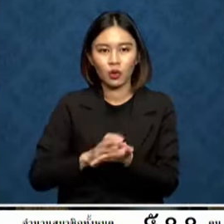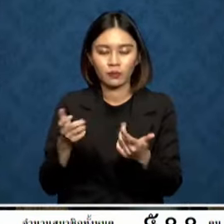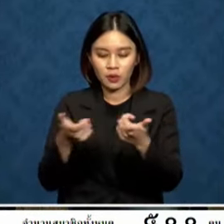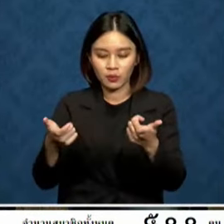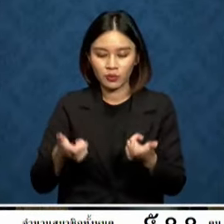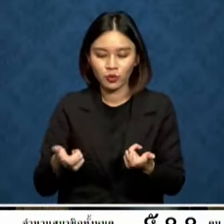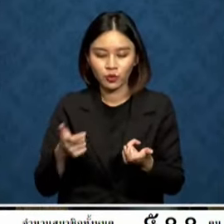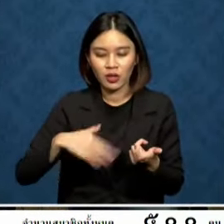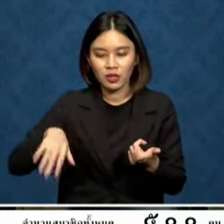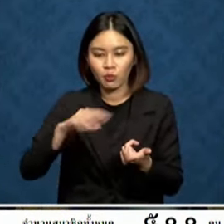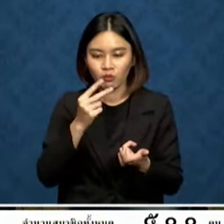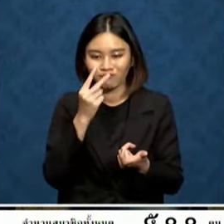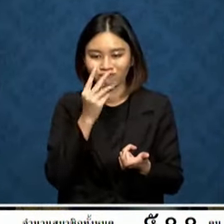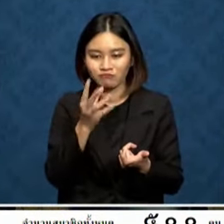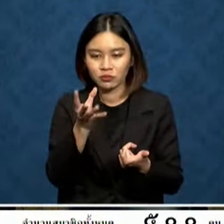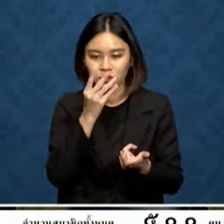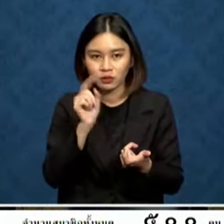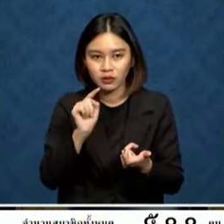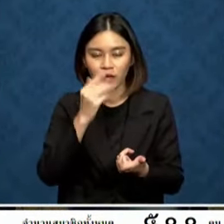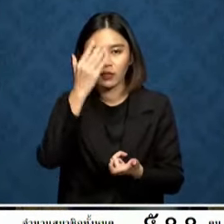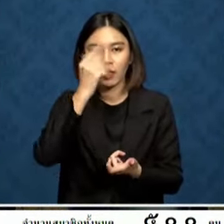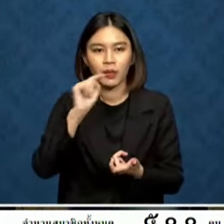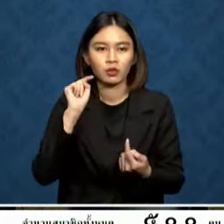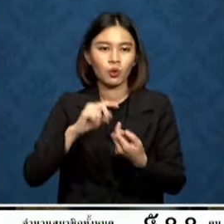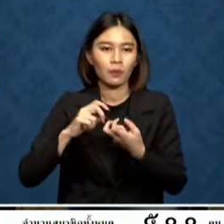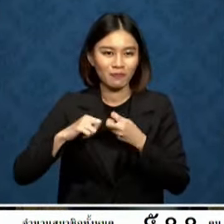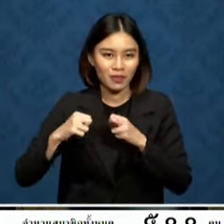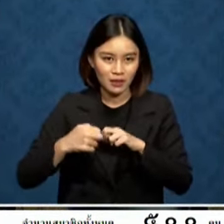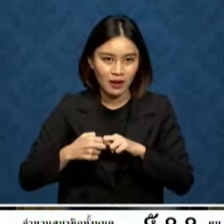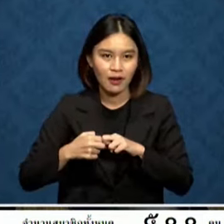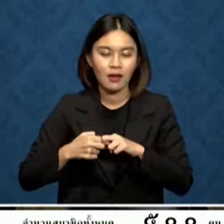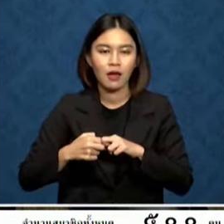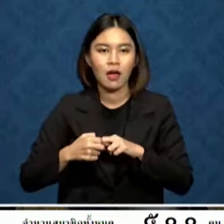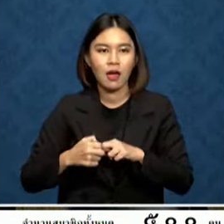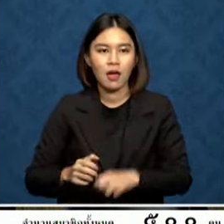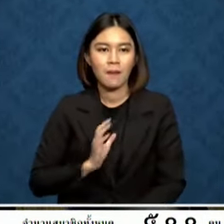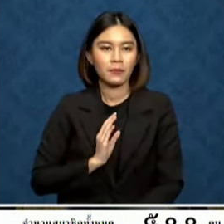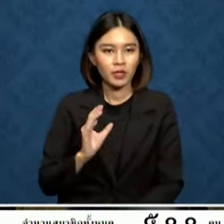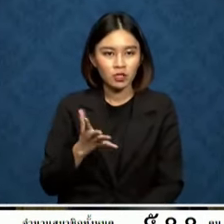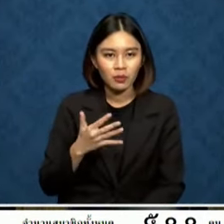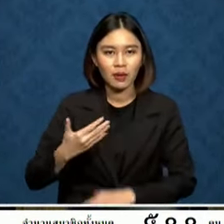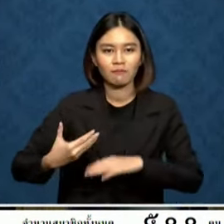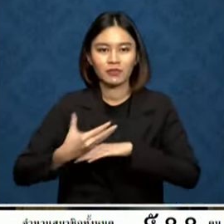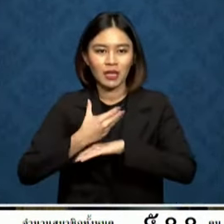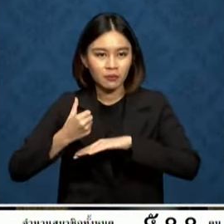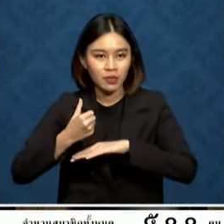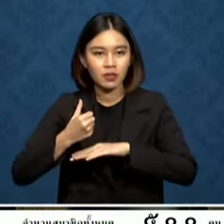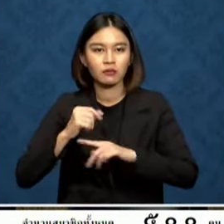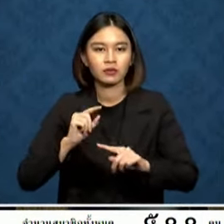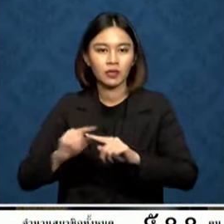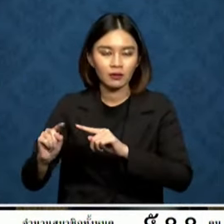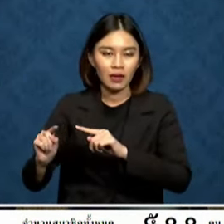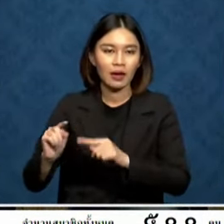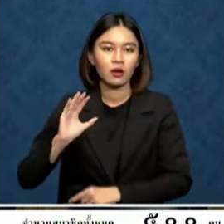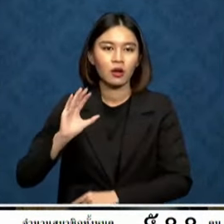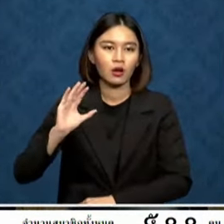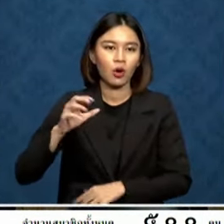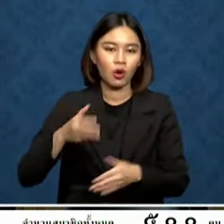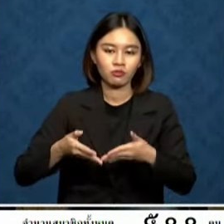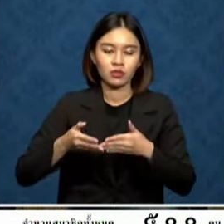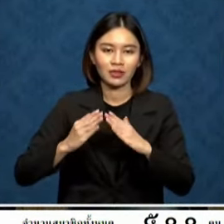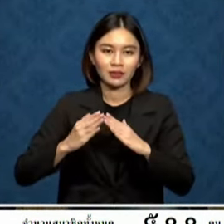สะท้อนให้เห็นว่าสืบเนื่องจากปัญหาความไม่ชอบธรรมทางการเมืองของการจัด